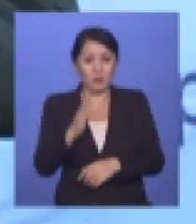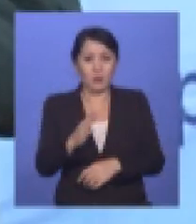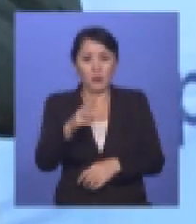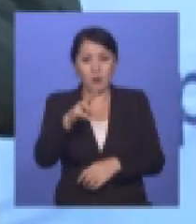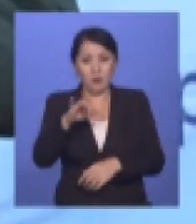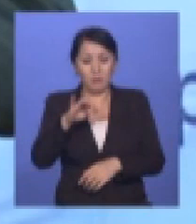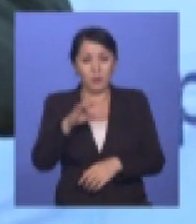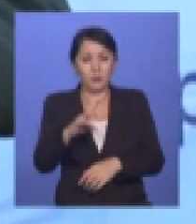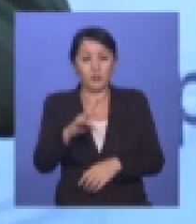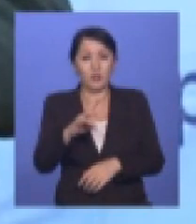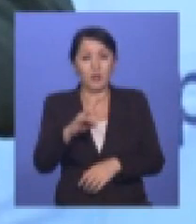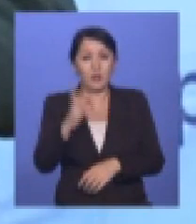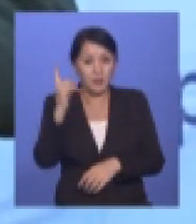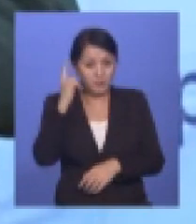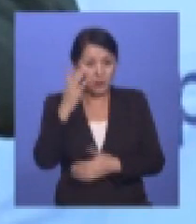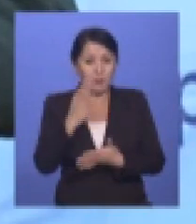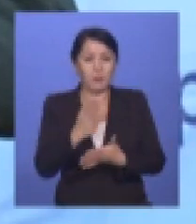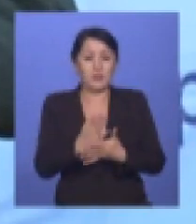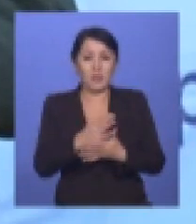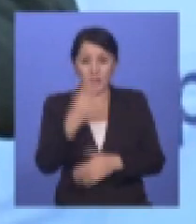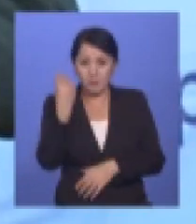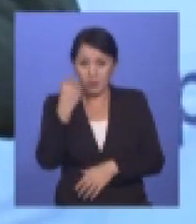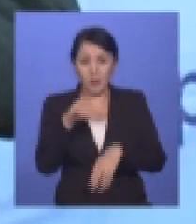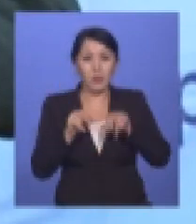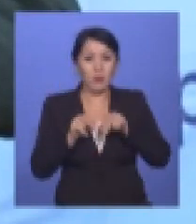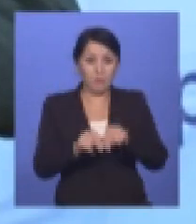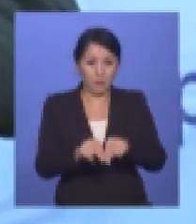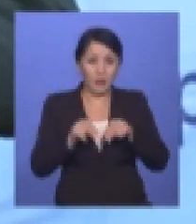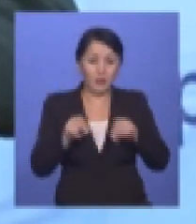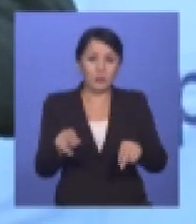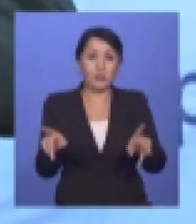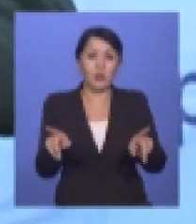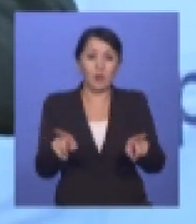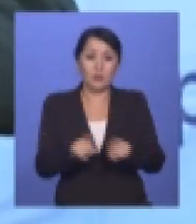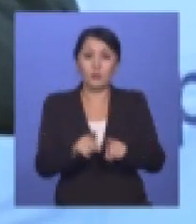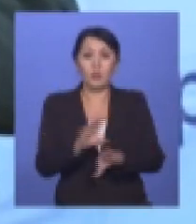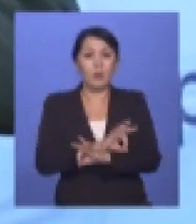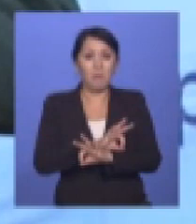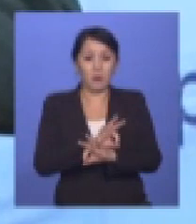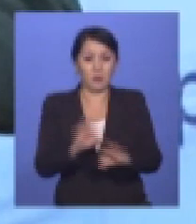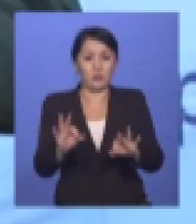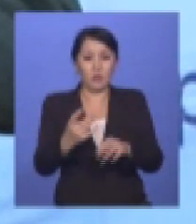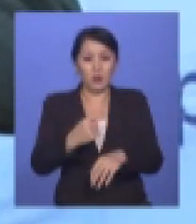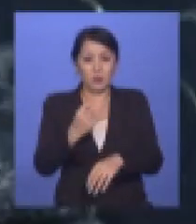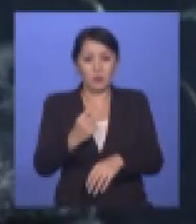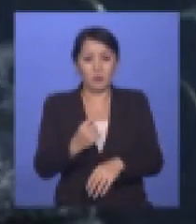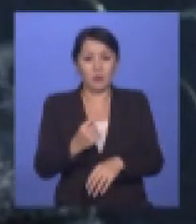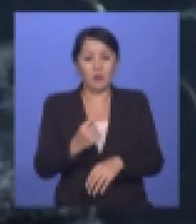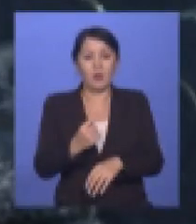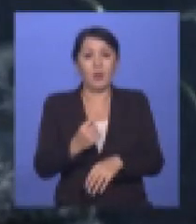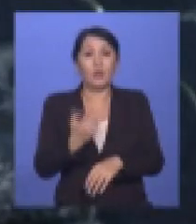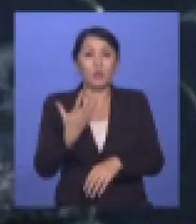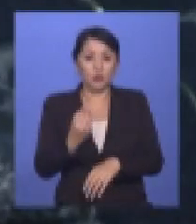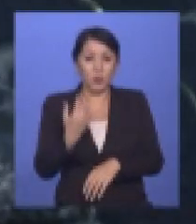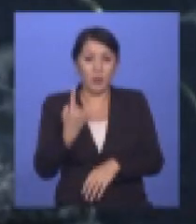Волошинкада Транстелеком байланысы ұстайды. Оның сапасы Петропавлдағы байланыстыра қарағанда жақсырақ екенін айта кету керек. Мұндағы тағы